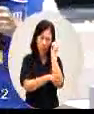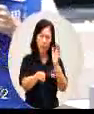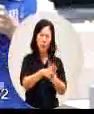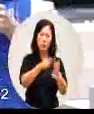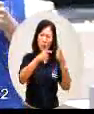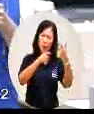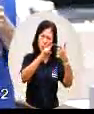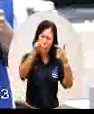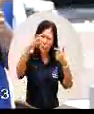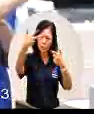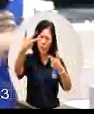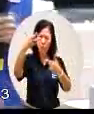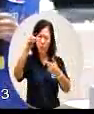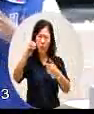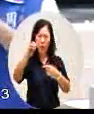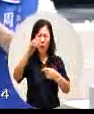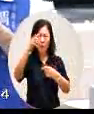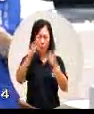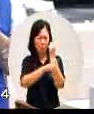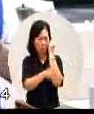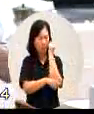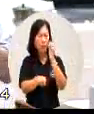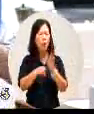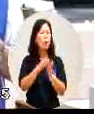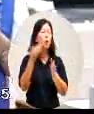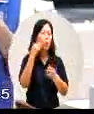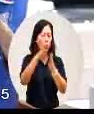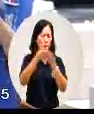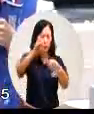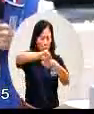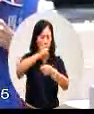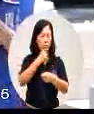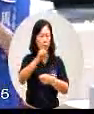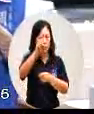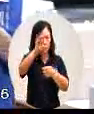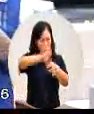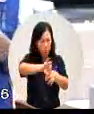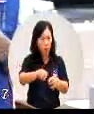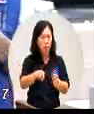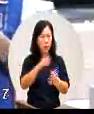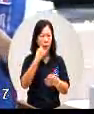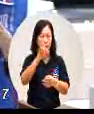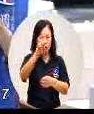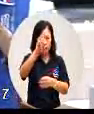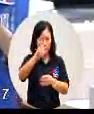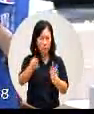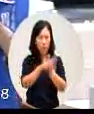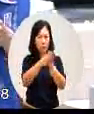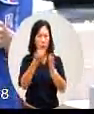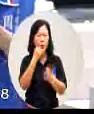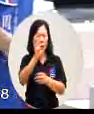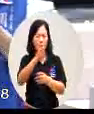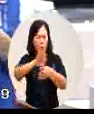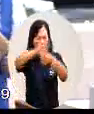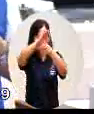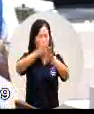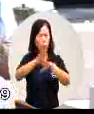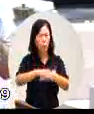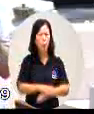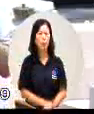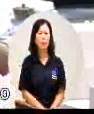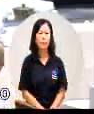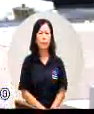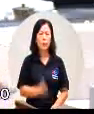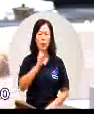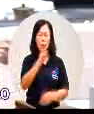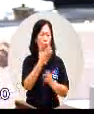平，一平若加五万块啊，六万平个三十亿个，我讲主席那五万块是小代志，不止五万块，我讲的不是